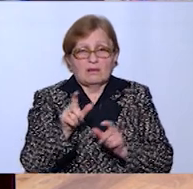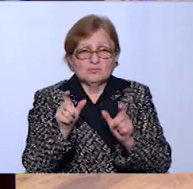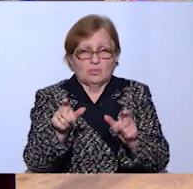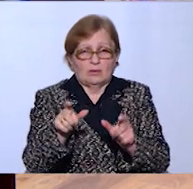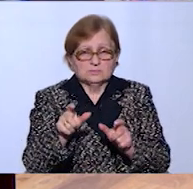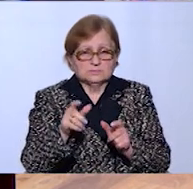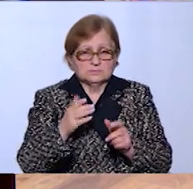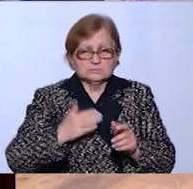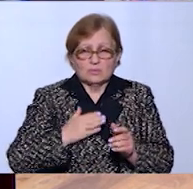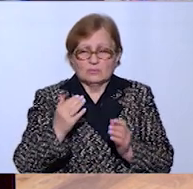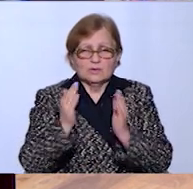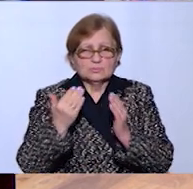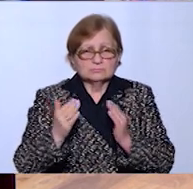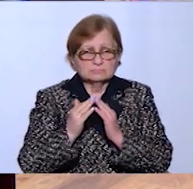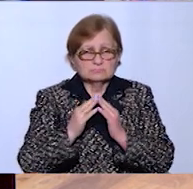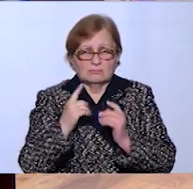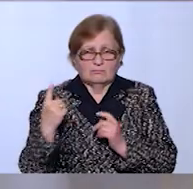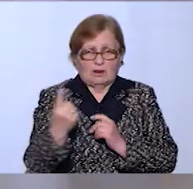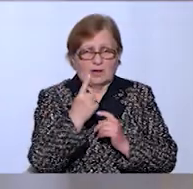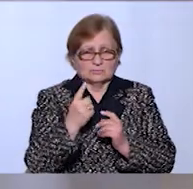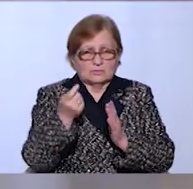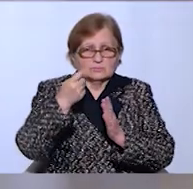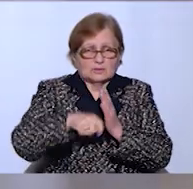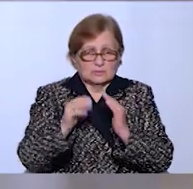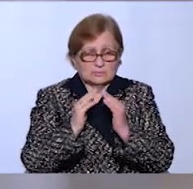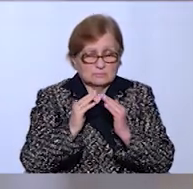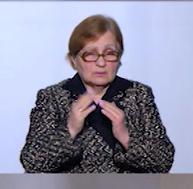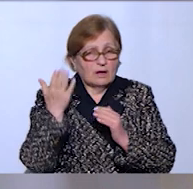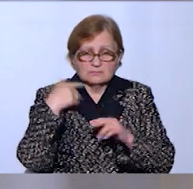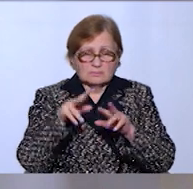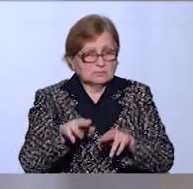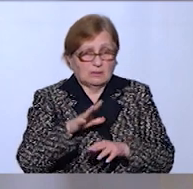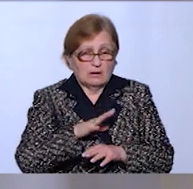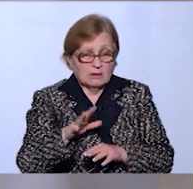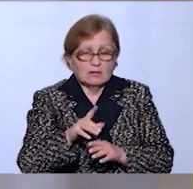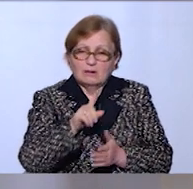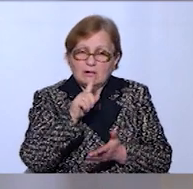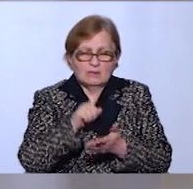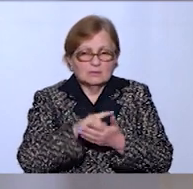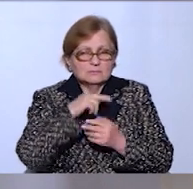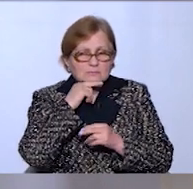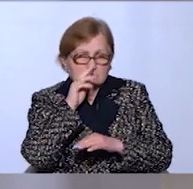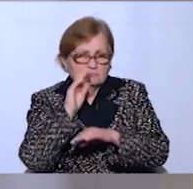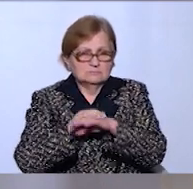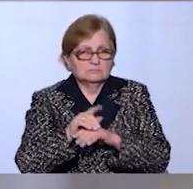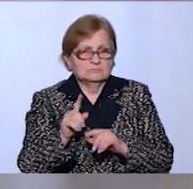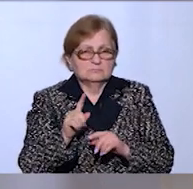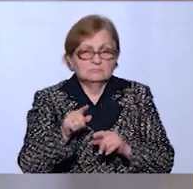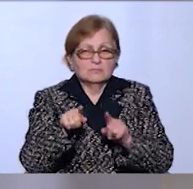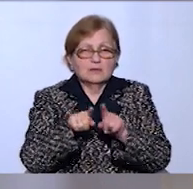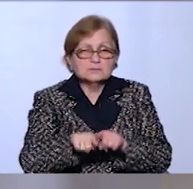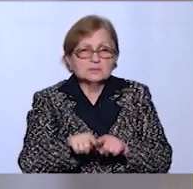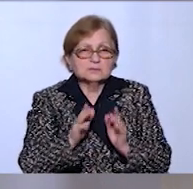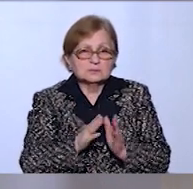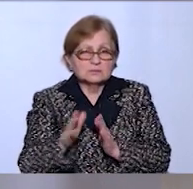ნორმალური. თუ ის, რა თქმა უნდა, არ აჭარბებს გარკვეულ სიხშირეს და თუ ის არ არის დროში გაზრდილი. იმიტომ რომ ერთხელ და